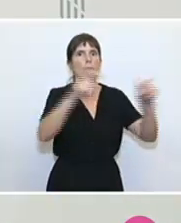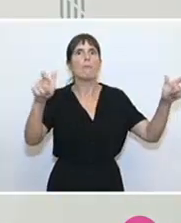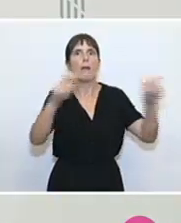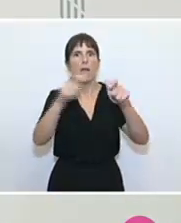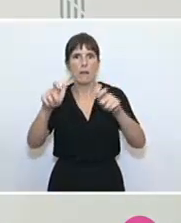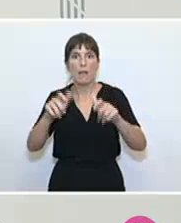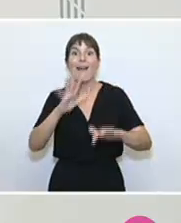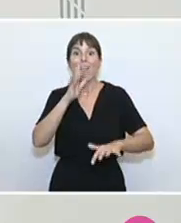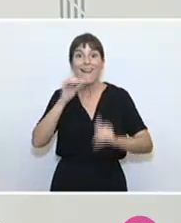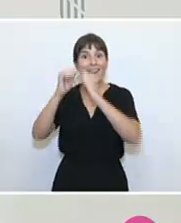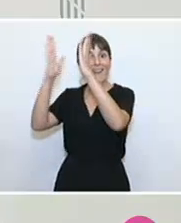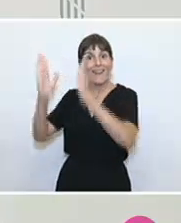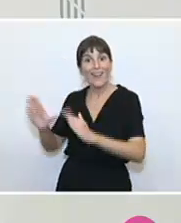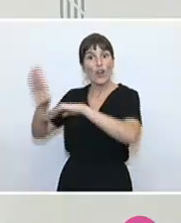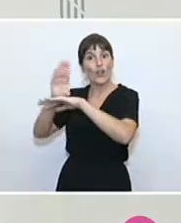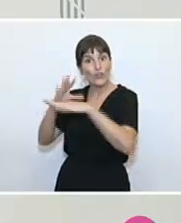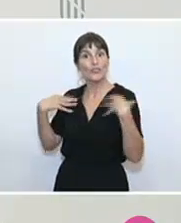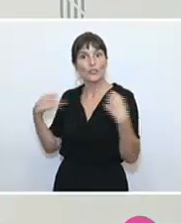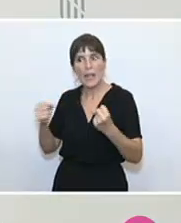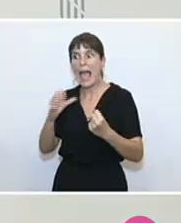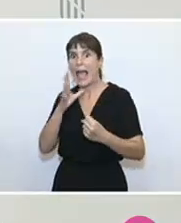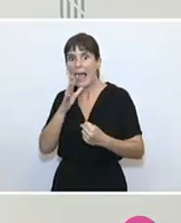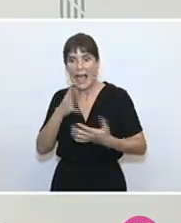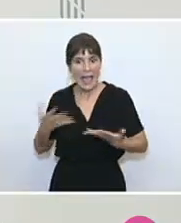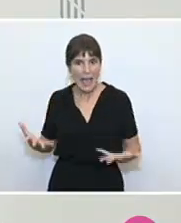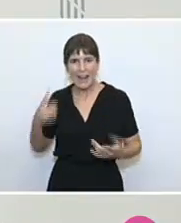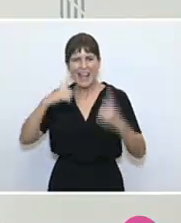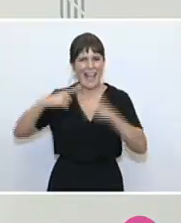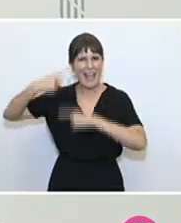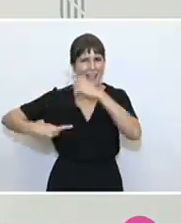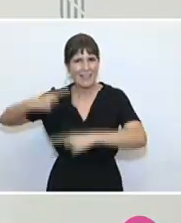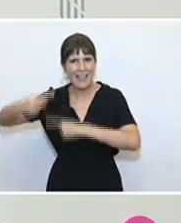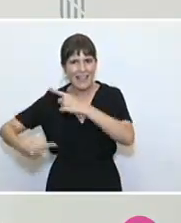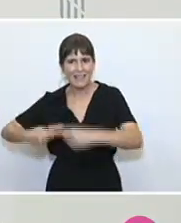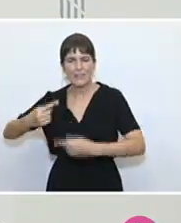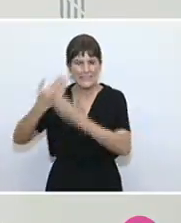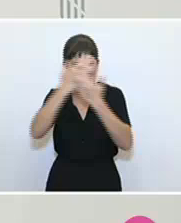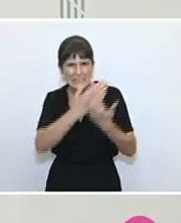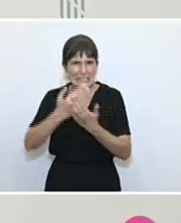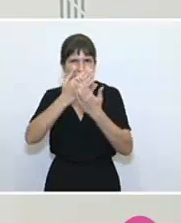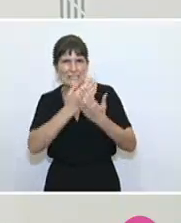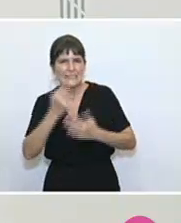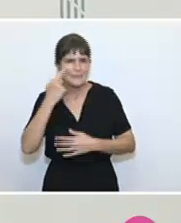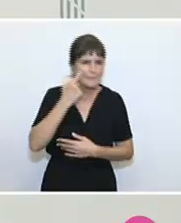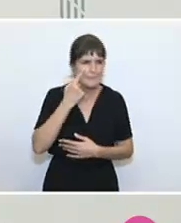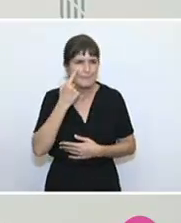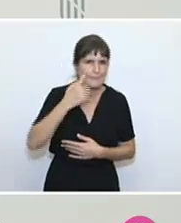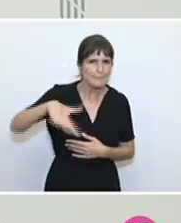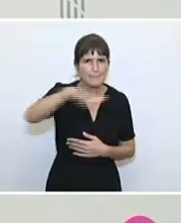Salut estudia permanentment i de forma diària perquè les que a dia d'avui poden ser més